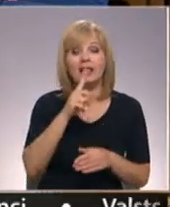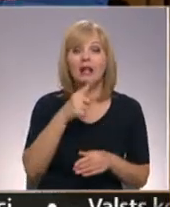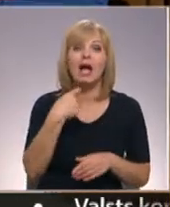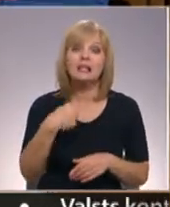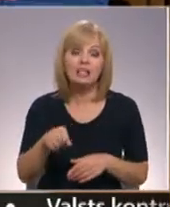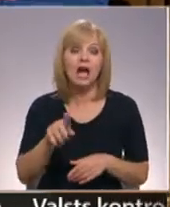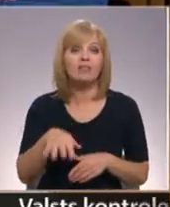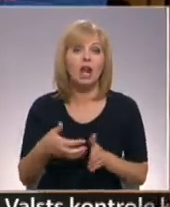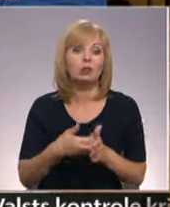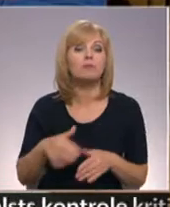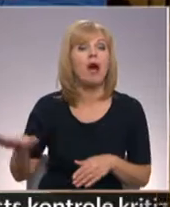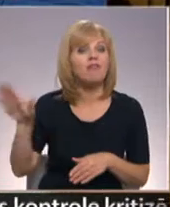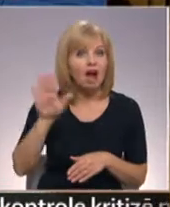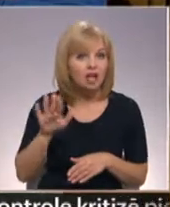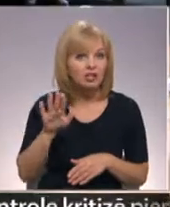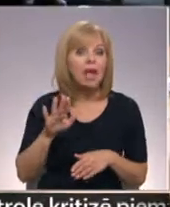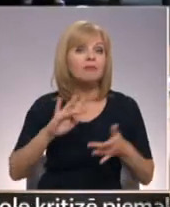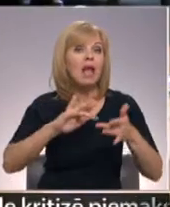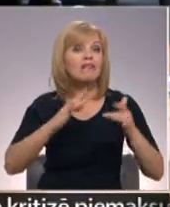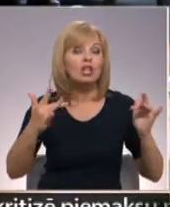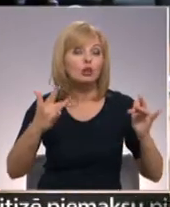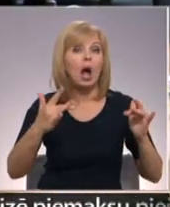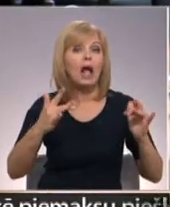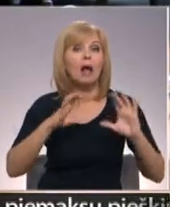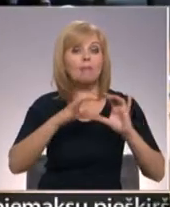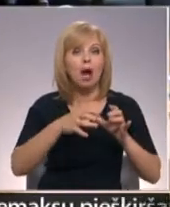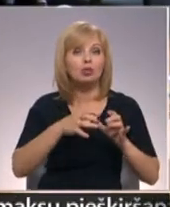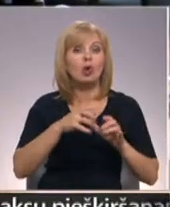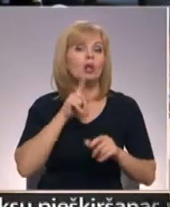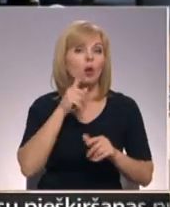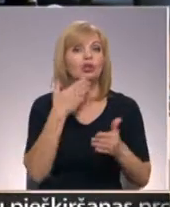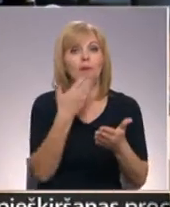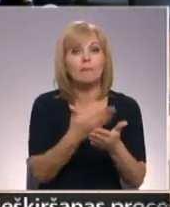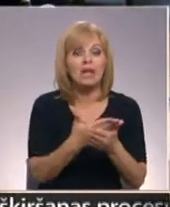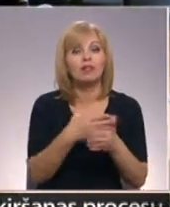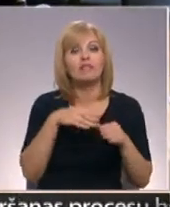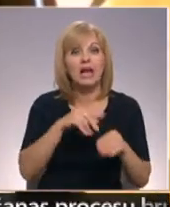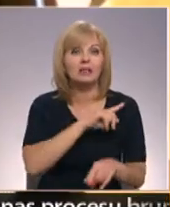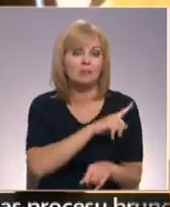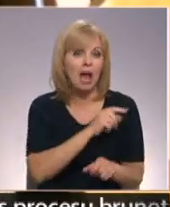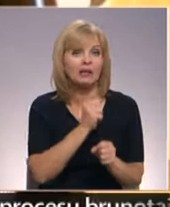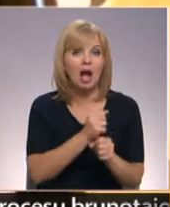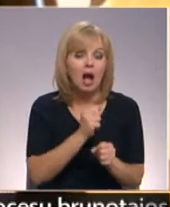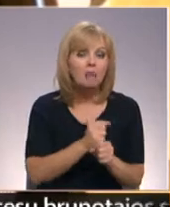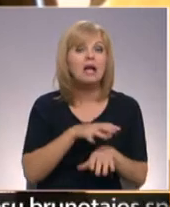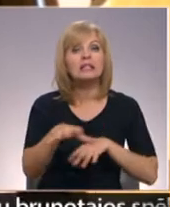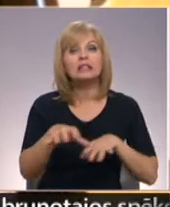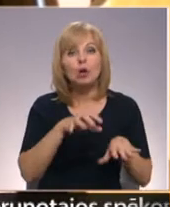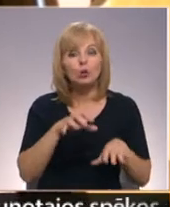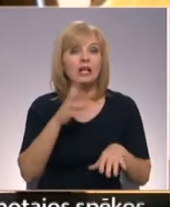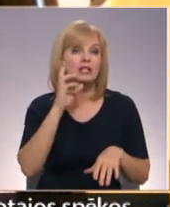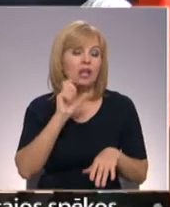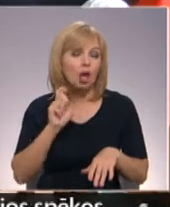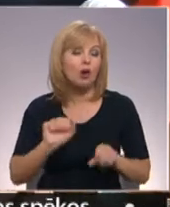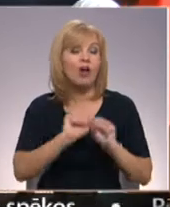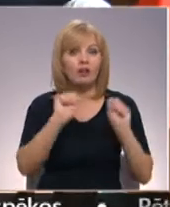citās valstīs. Virtuālajā pasaulē jauniešiem tiek piedāvāta iespēja darīt labus darbus, palīdzēt dzīvniekiem, senioriem un citiem varoņiem, lai